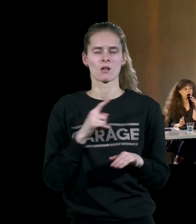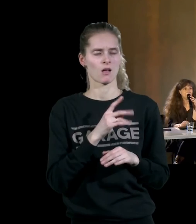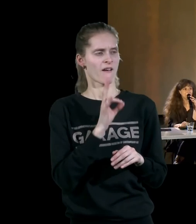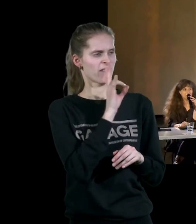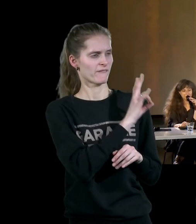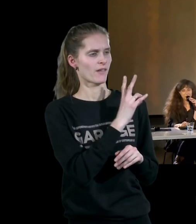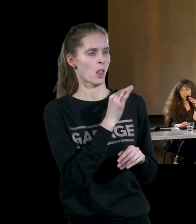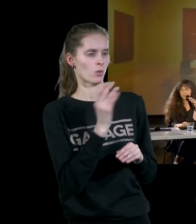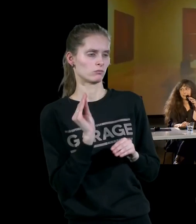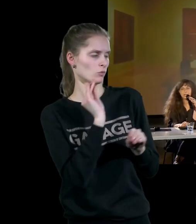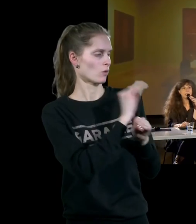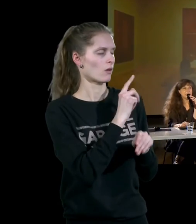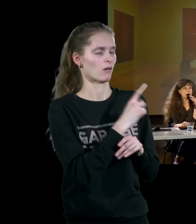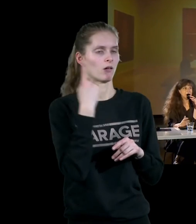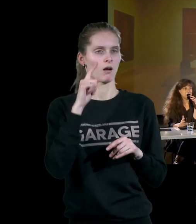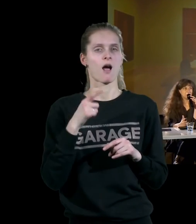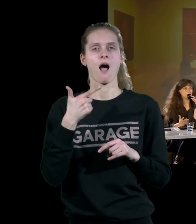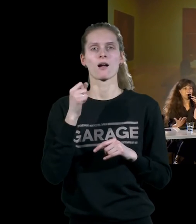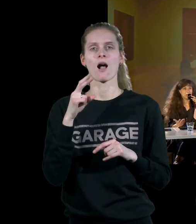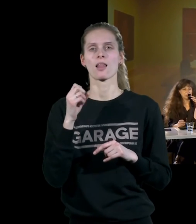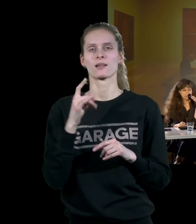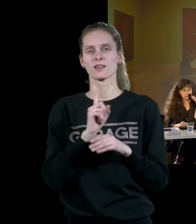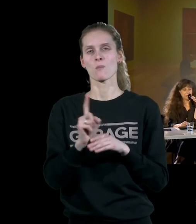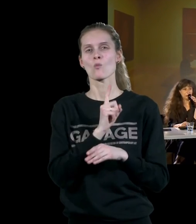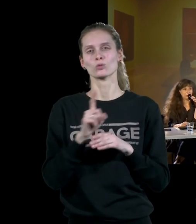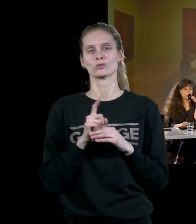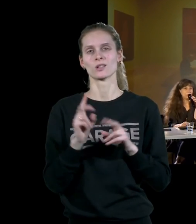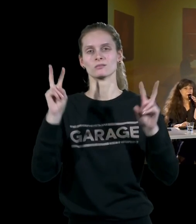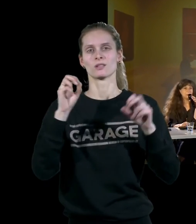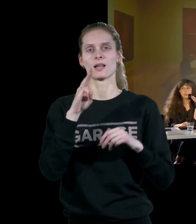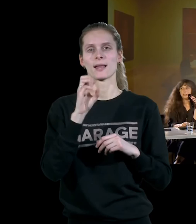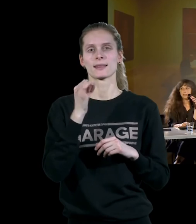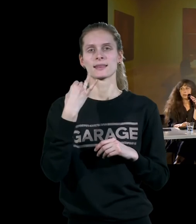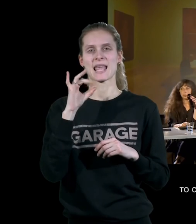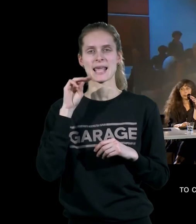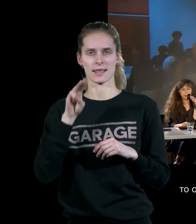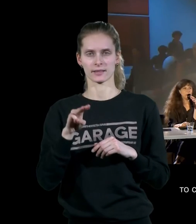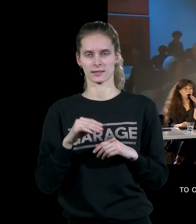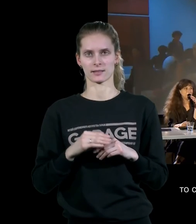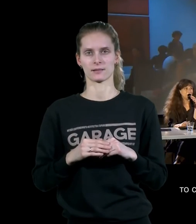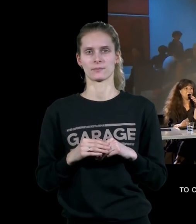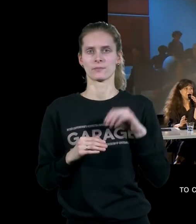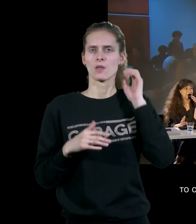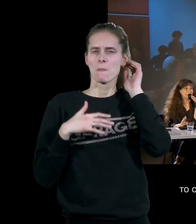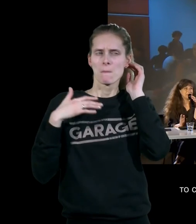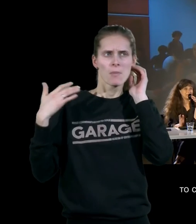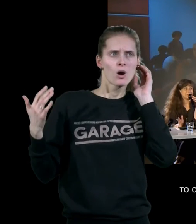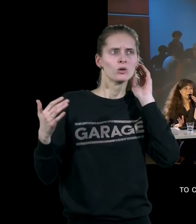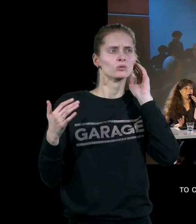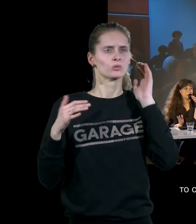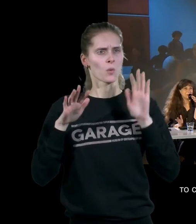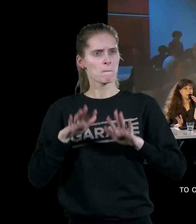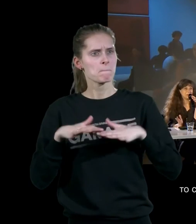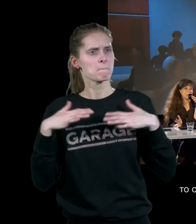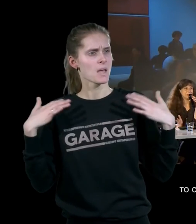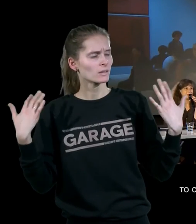тогда была только одна галерея Тейт. И когда открыли галерею Тейт Модерн, новое здание, то с большой помпой там специально